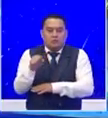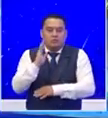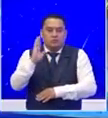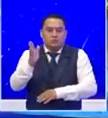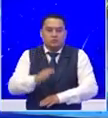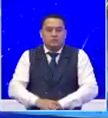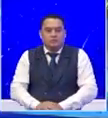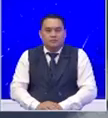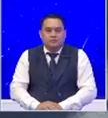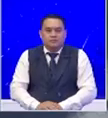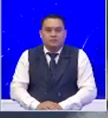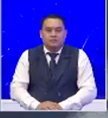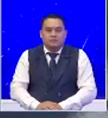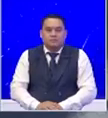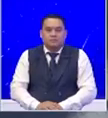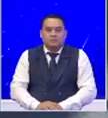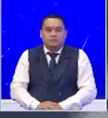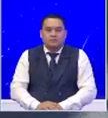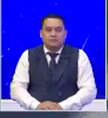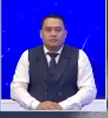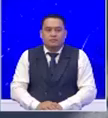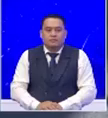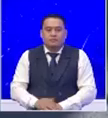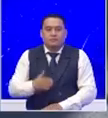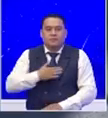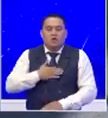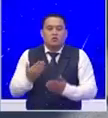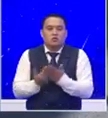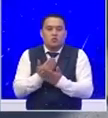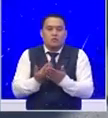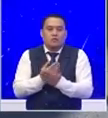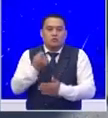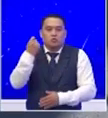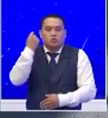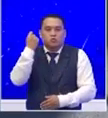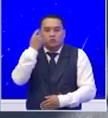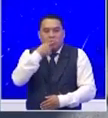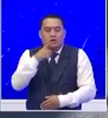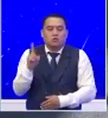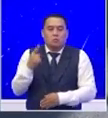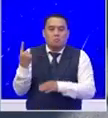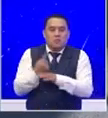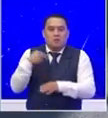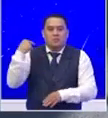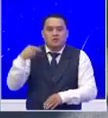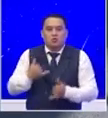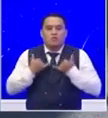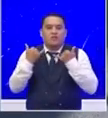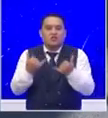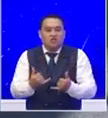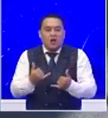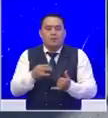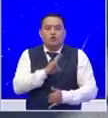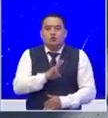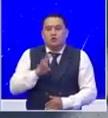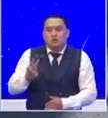нации. До нас дошла весть о том, что наш первый президент, наш любимый и уважаемый президент